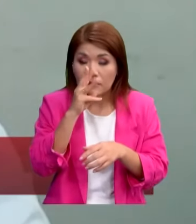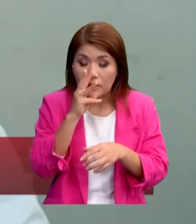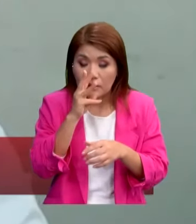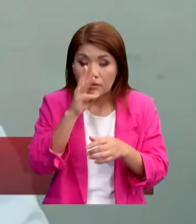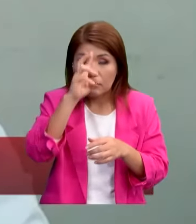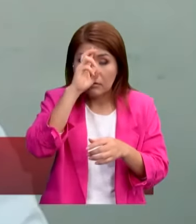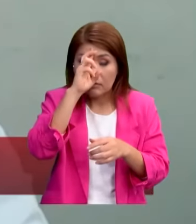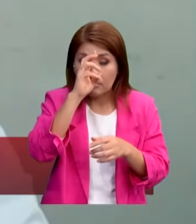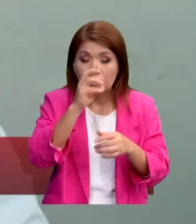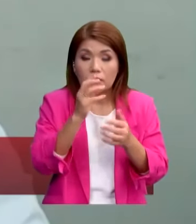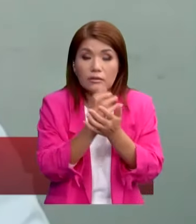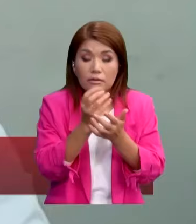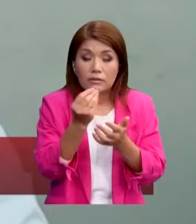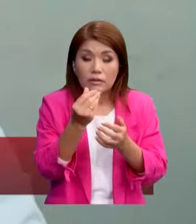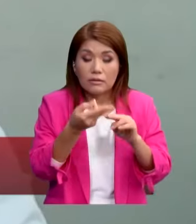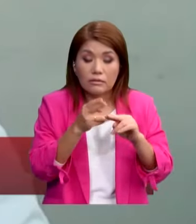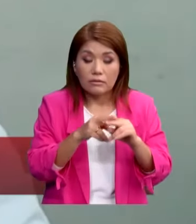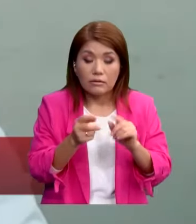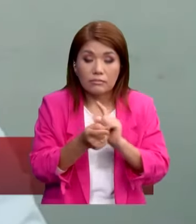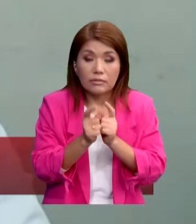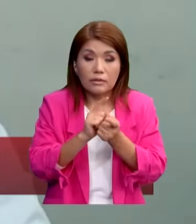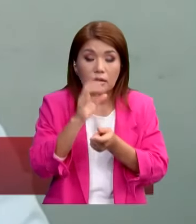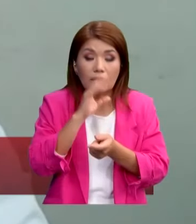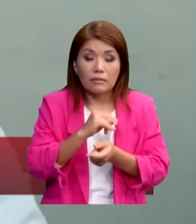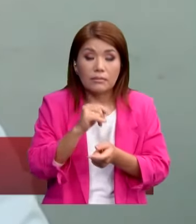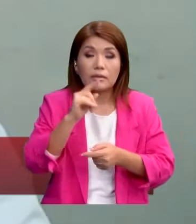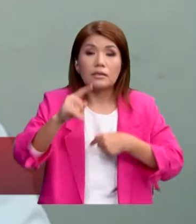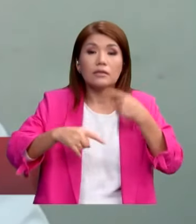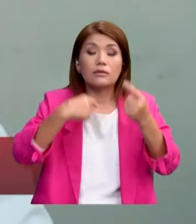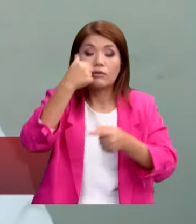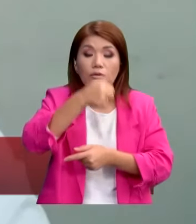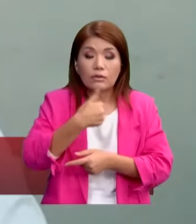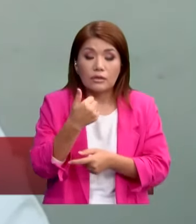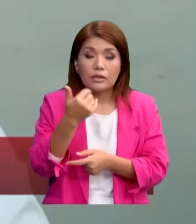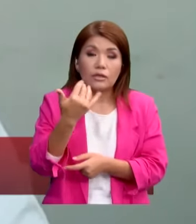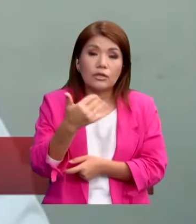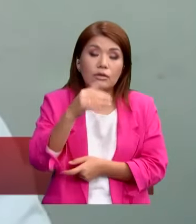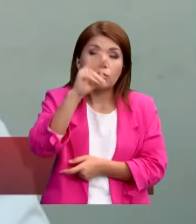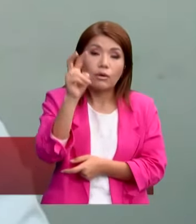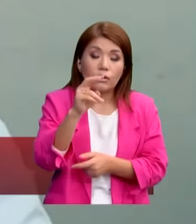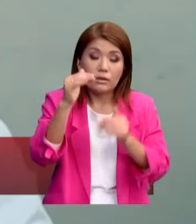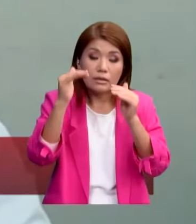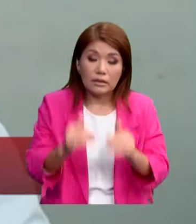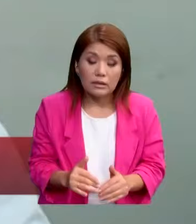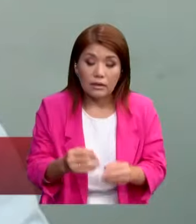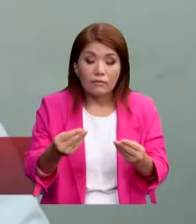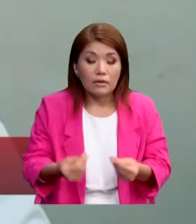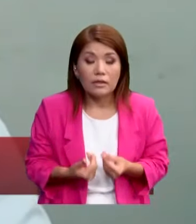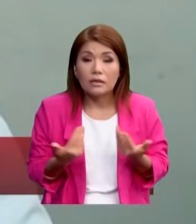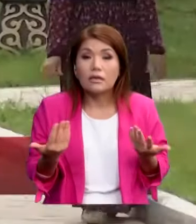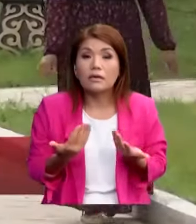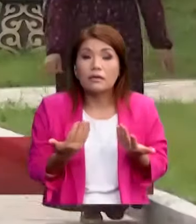ұлттық қордың кері ықпалын тигізеді. Демек 100 доллар емес, келесі жолы 50 доллар түссе, онда қалай әсер етеді